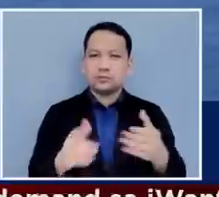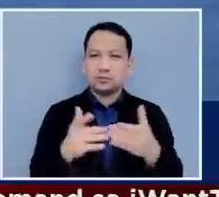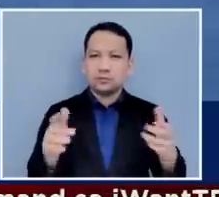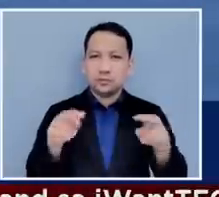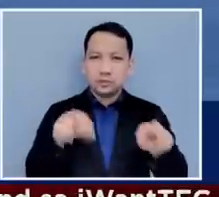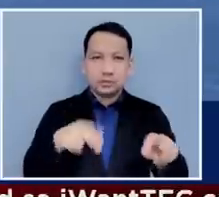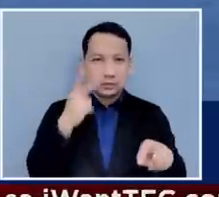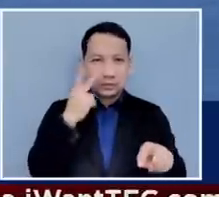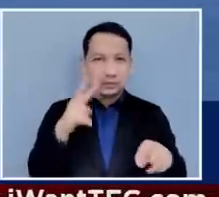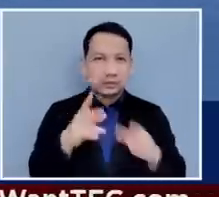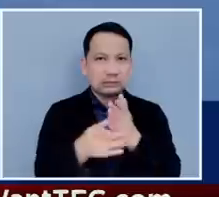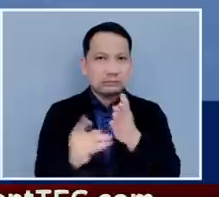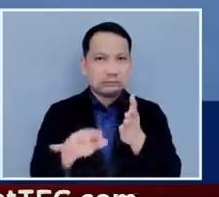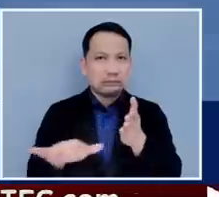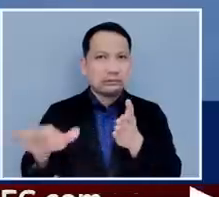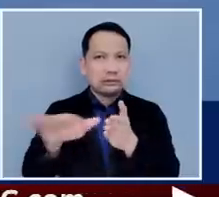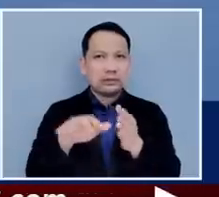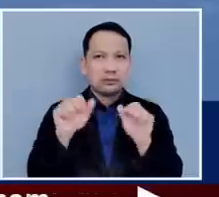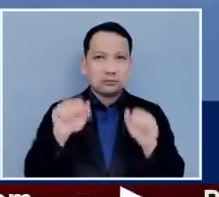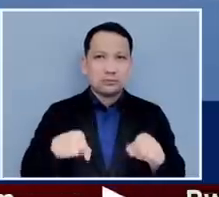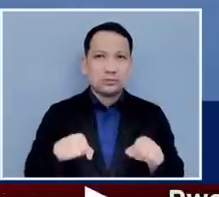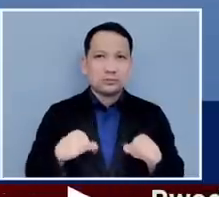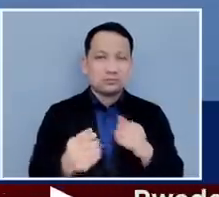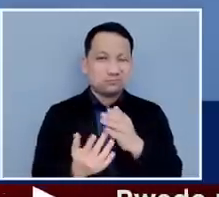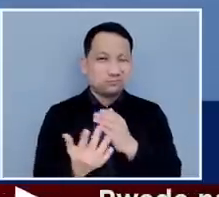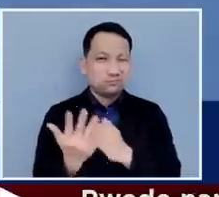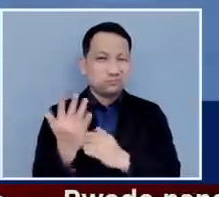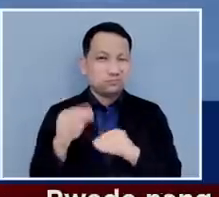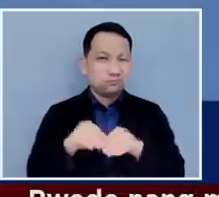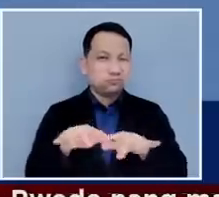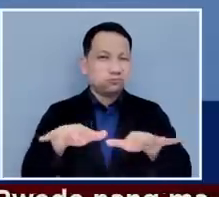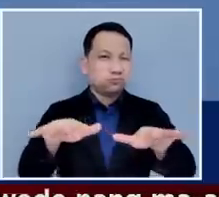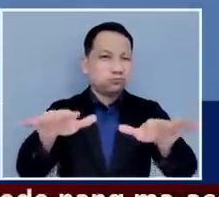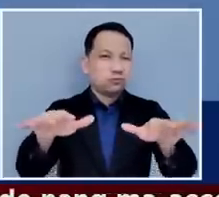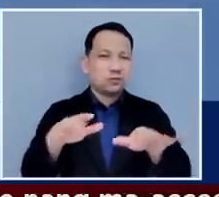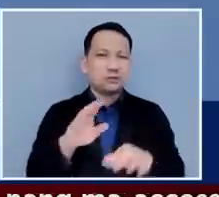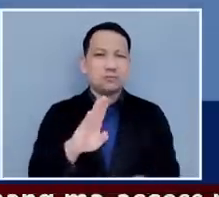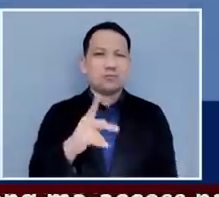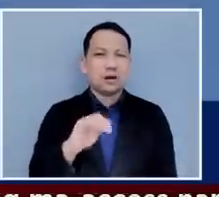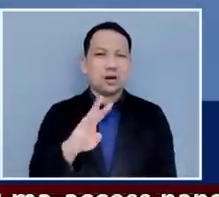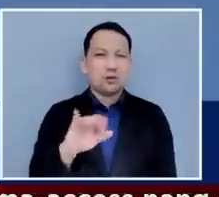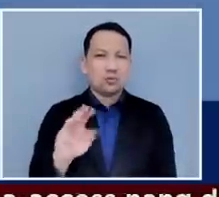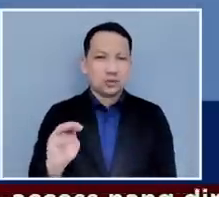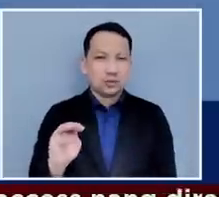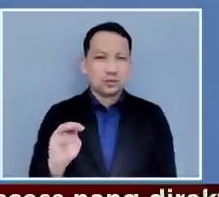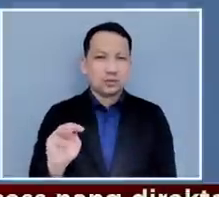mga langis na posibleng tumama pa sa mga bakawan.